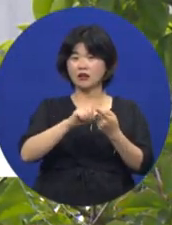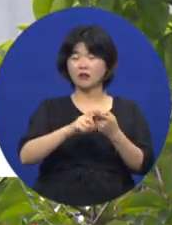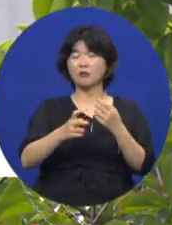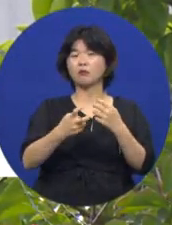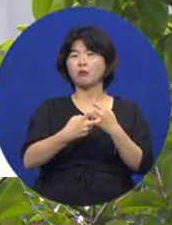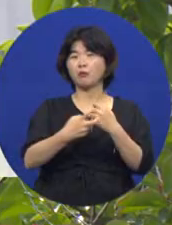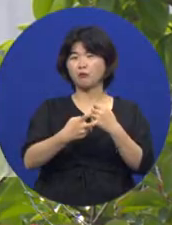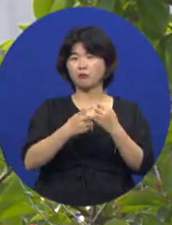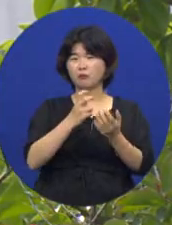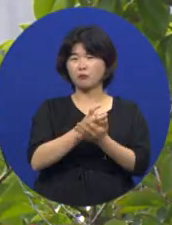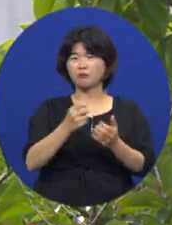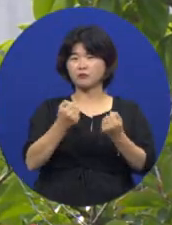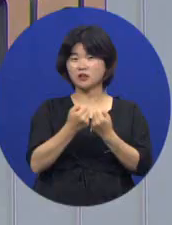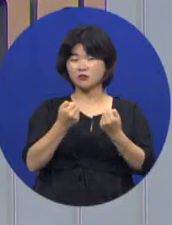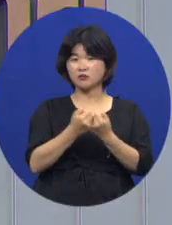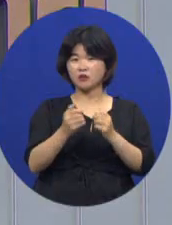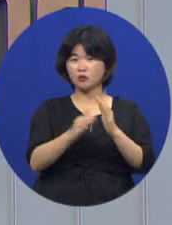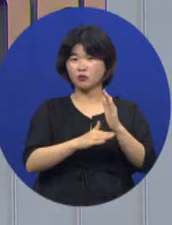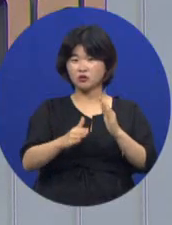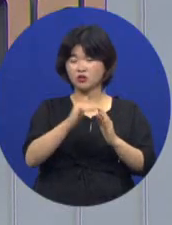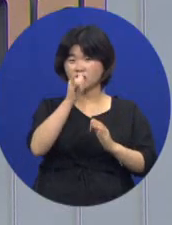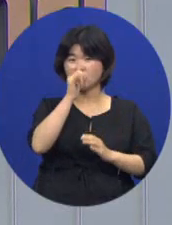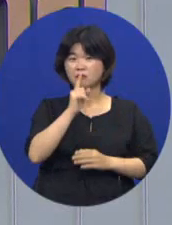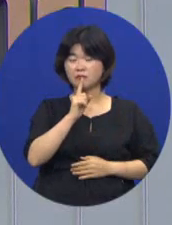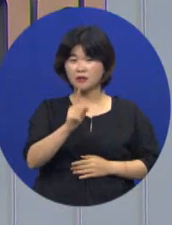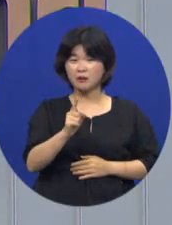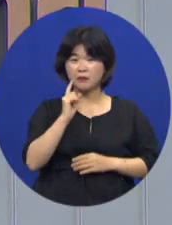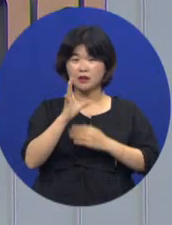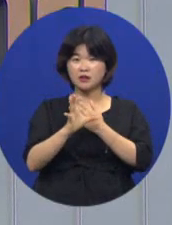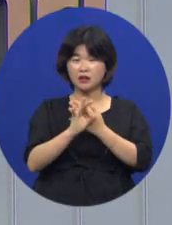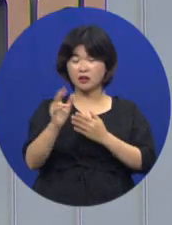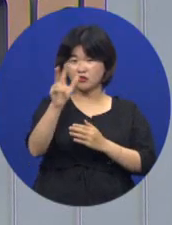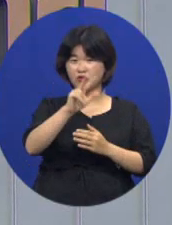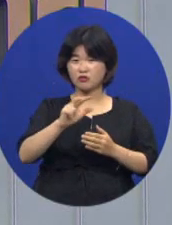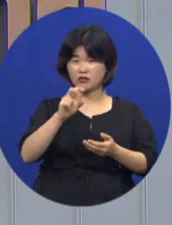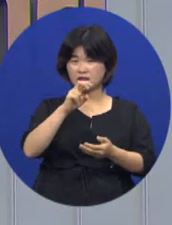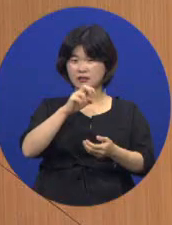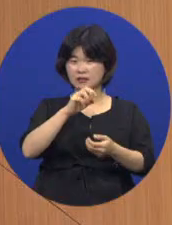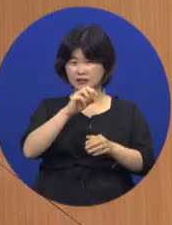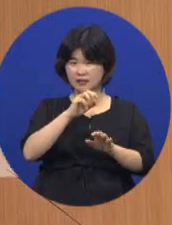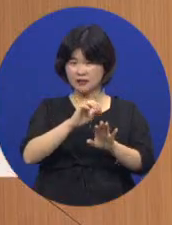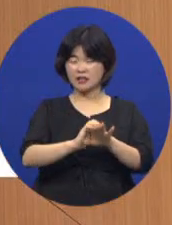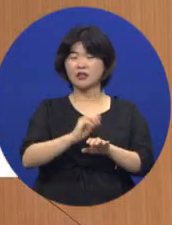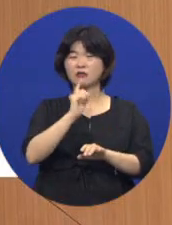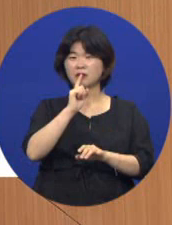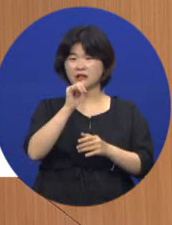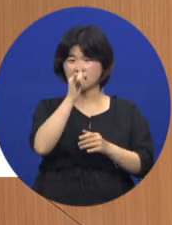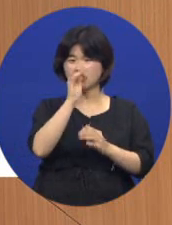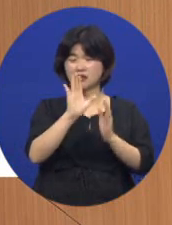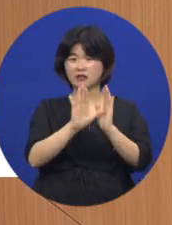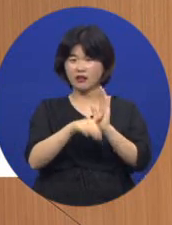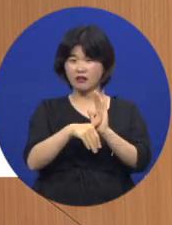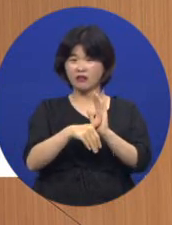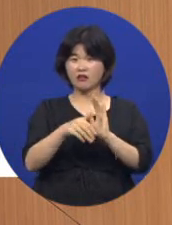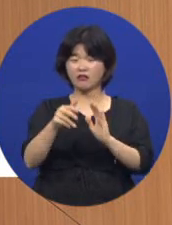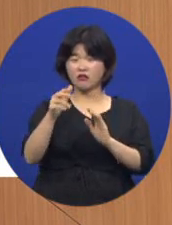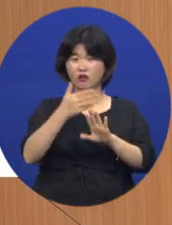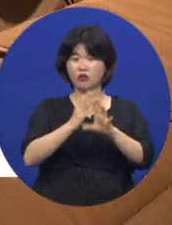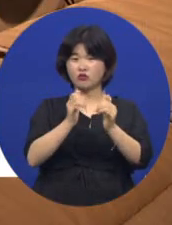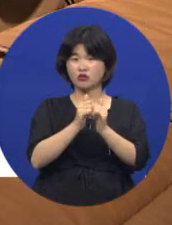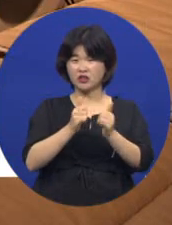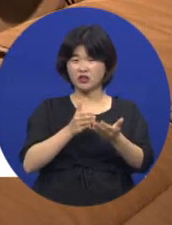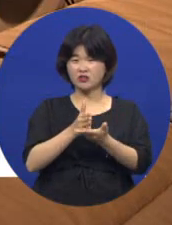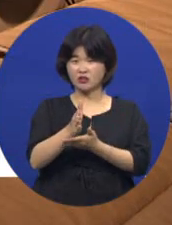다툼이 본격화 될 것이라는 점입니다 만일 내국인 진료 제한 역시 부당하다고 판결 되면 외국인 전용